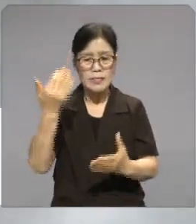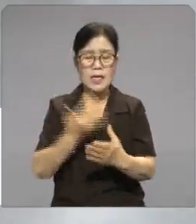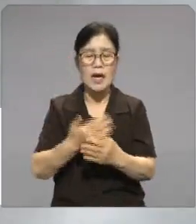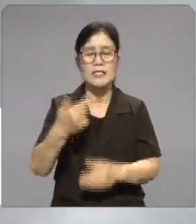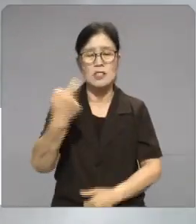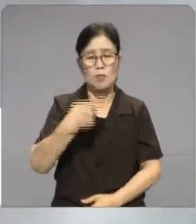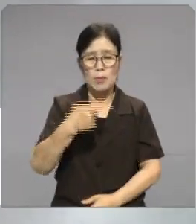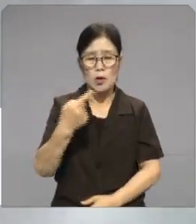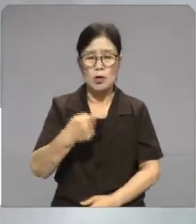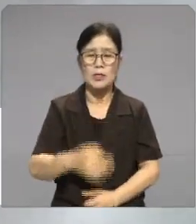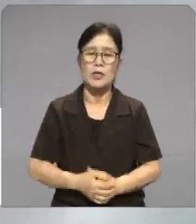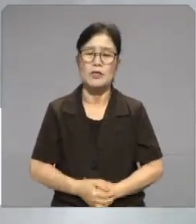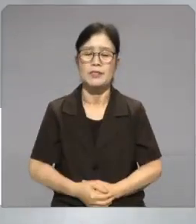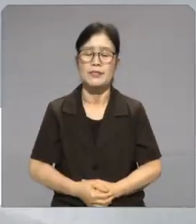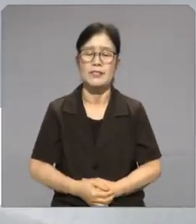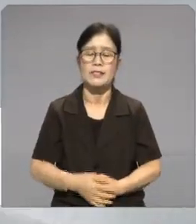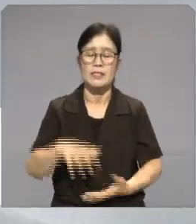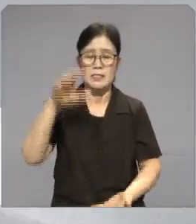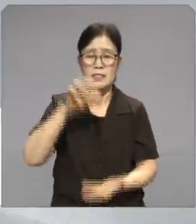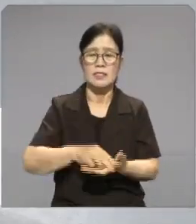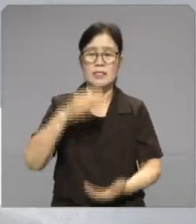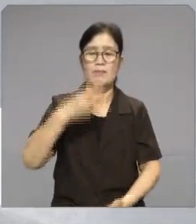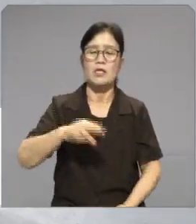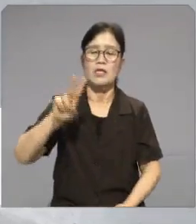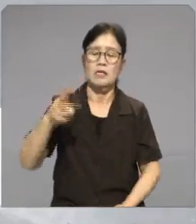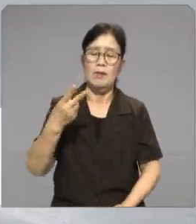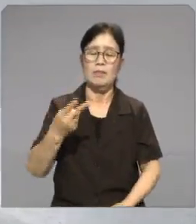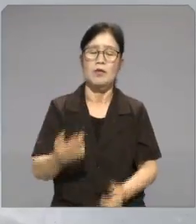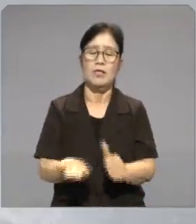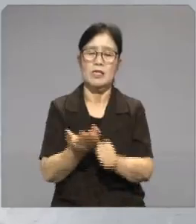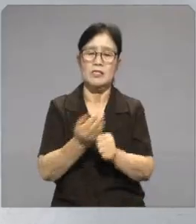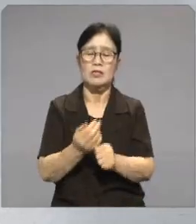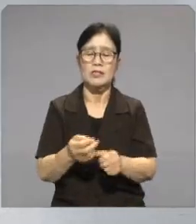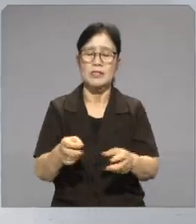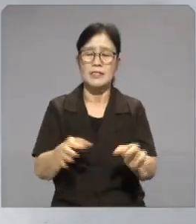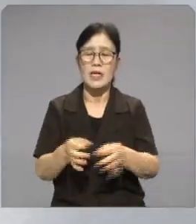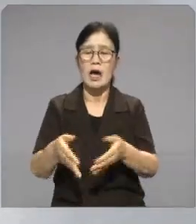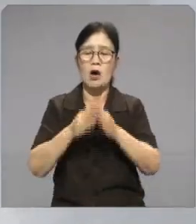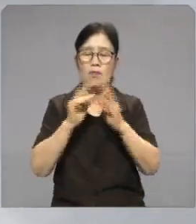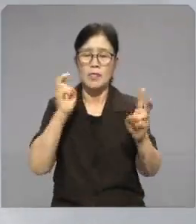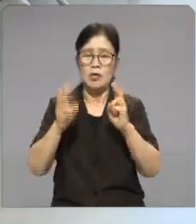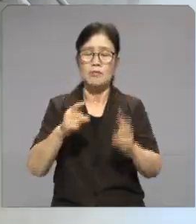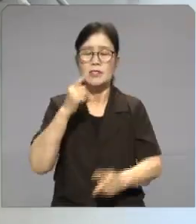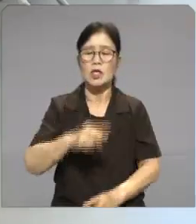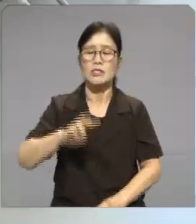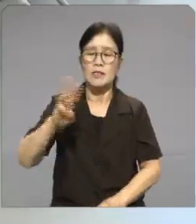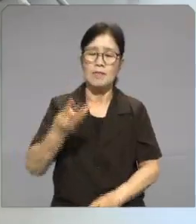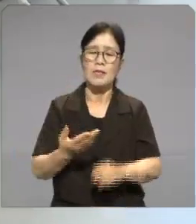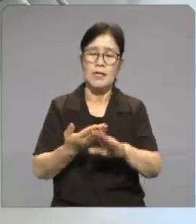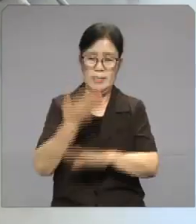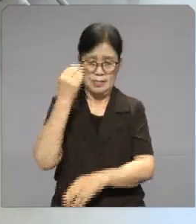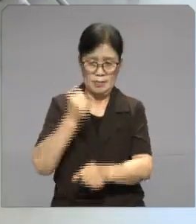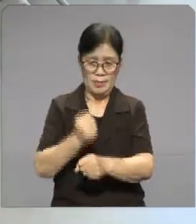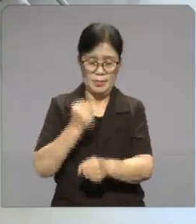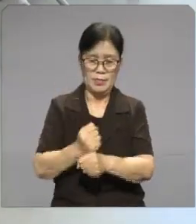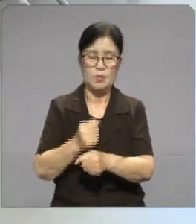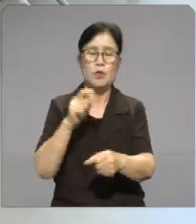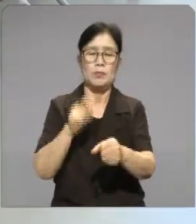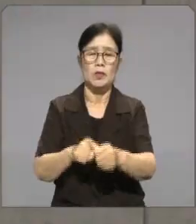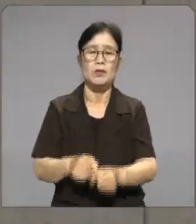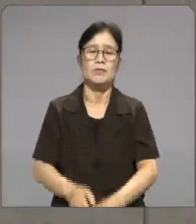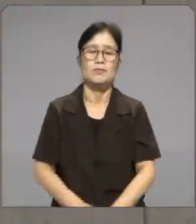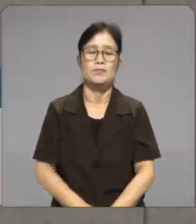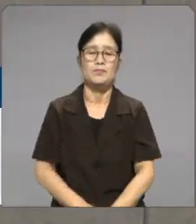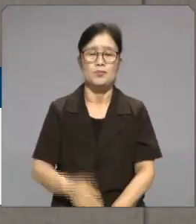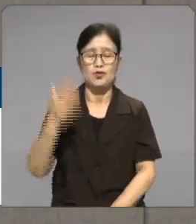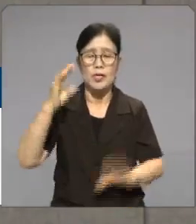1,000명 등 3,200여 명 양성과 대학 창업기업 1,300개 이상 배출도 목표로 세웠습니다.